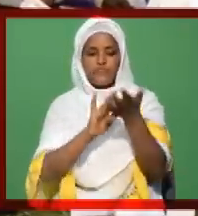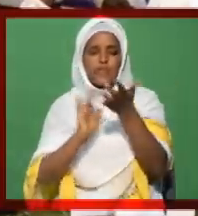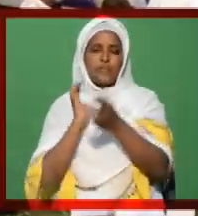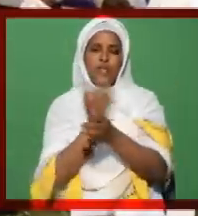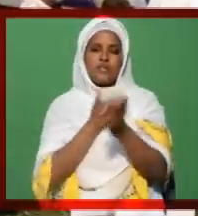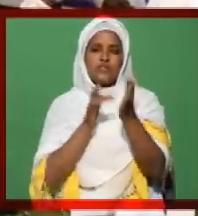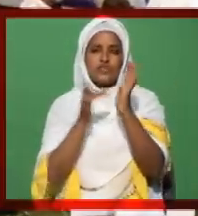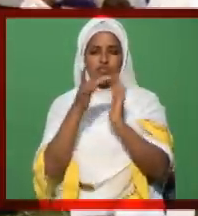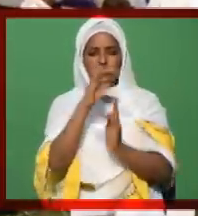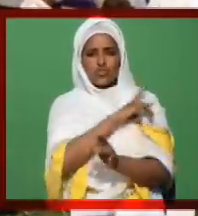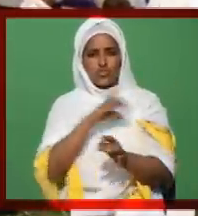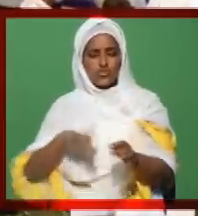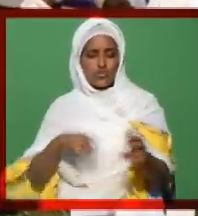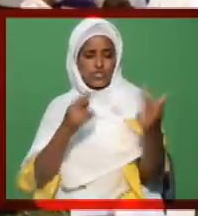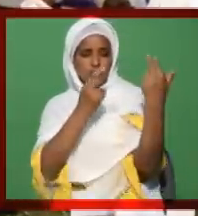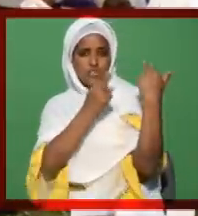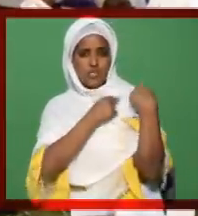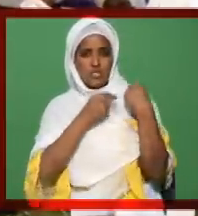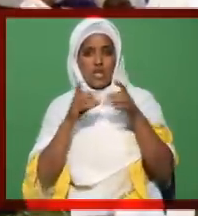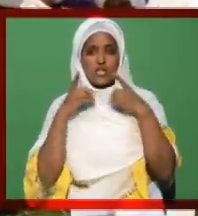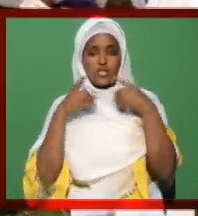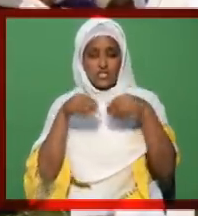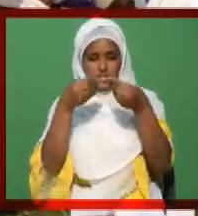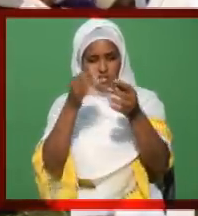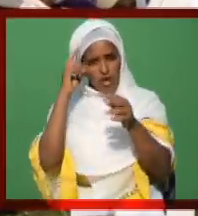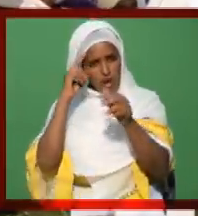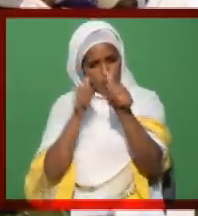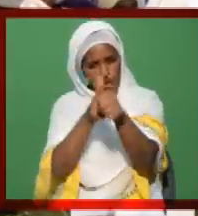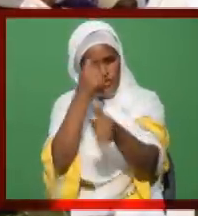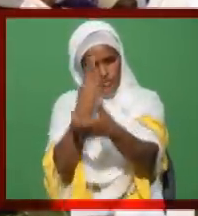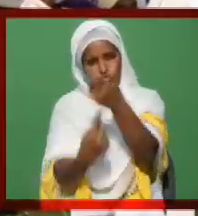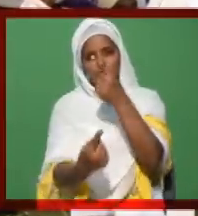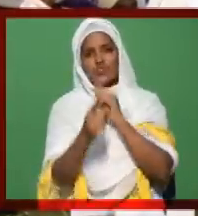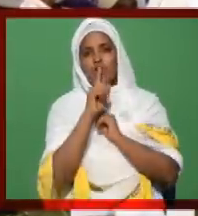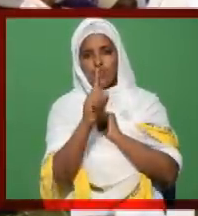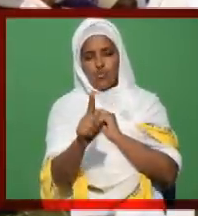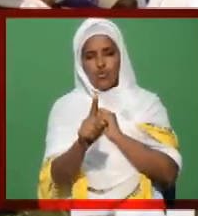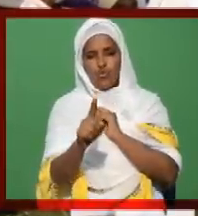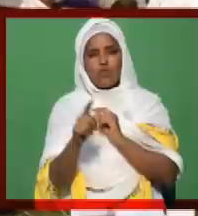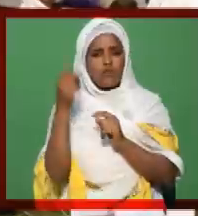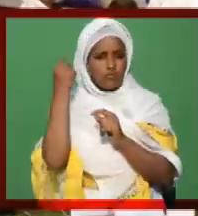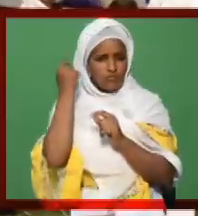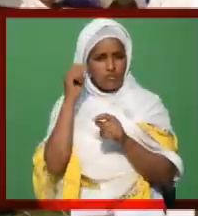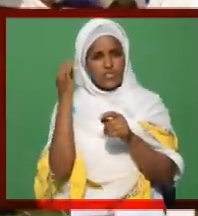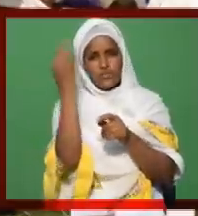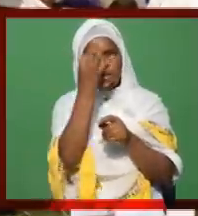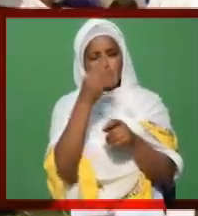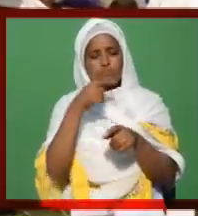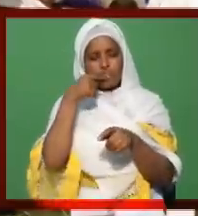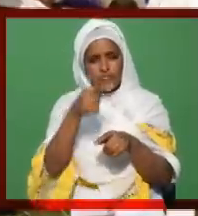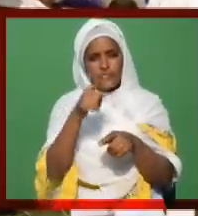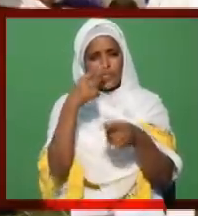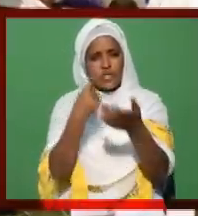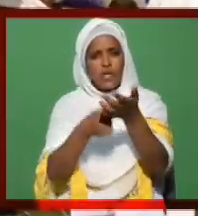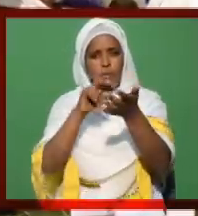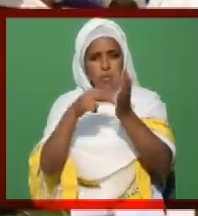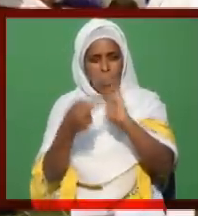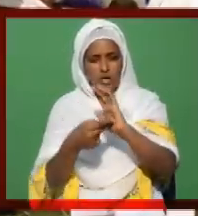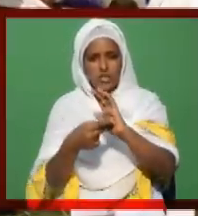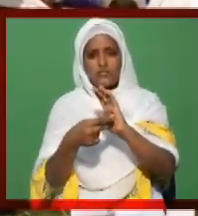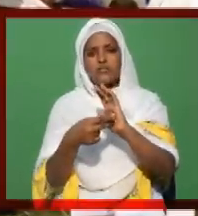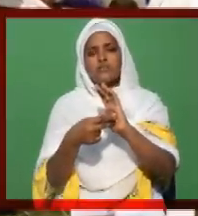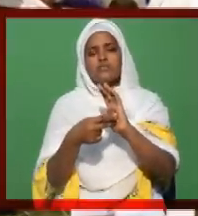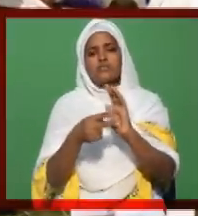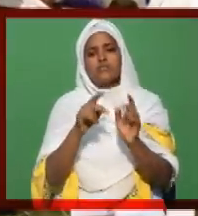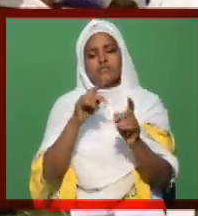ኢየሱስ ክርስቶስ ስልጣነ ክህነትን የሰጣቸው ለሐዋርያት ብቻ ነው። በጥንተ ስብከትም ነግሯቸዋል። ያ ማለት ዘአሰርክሙ